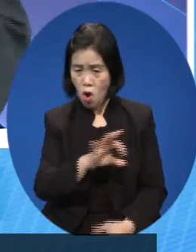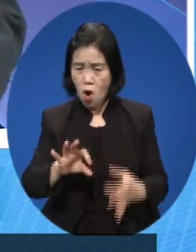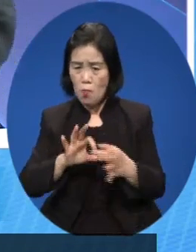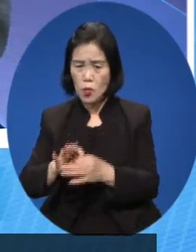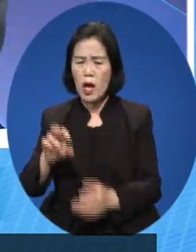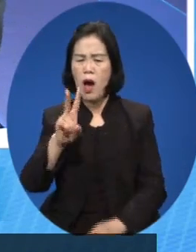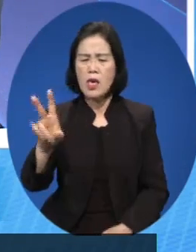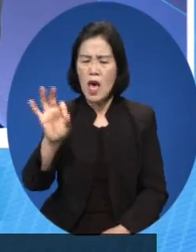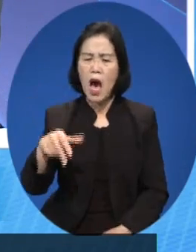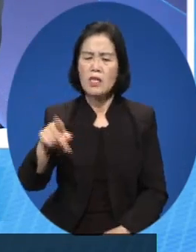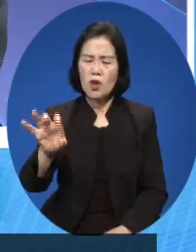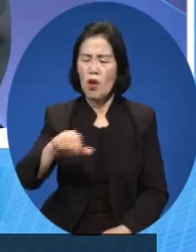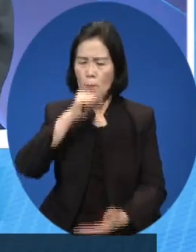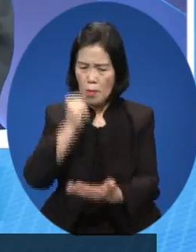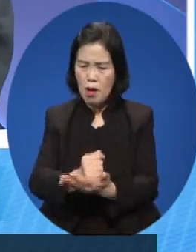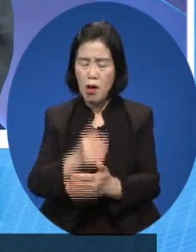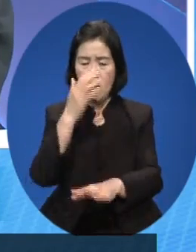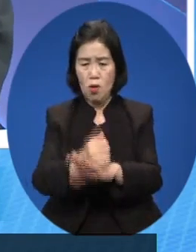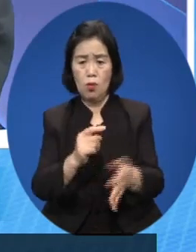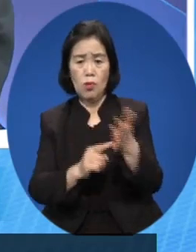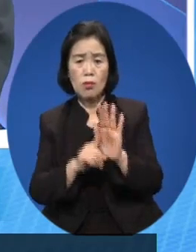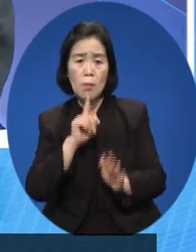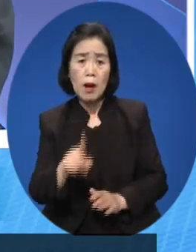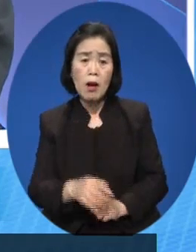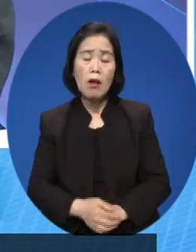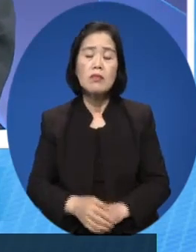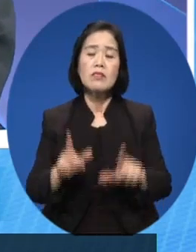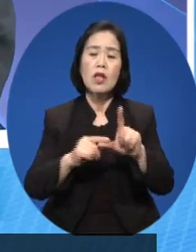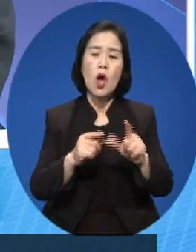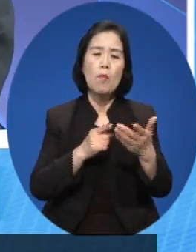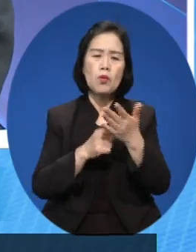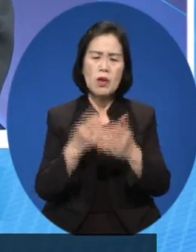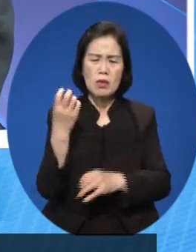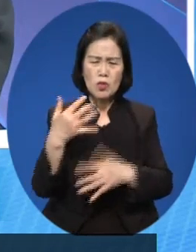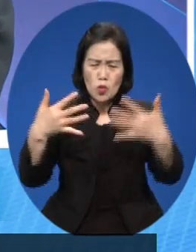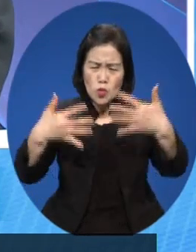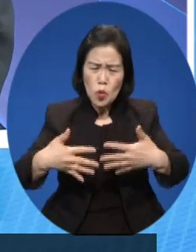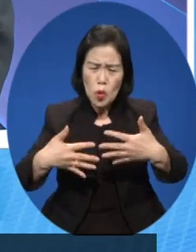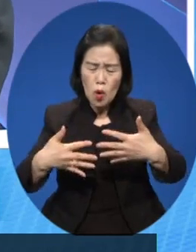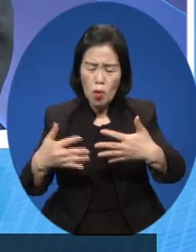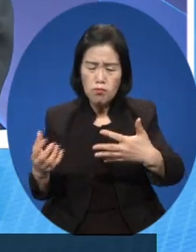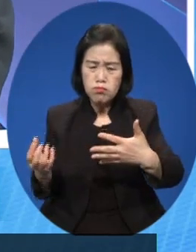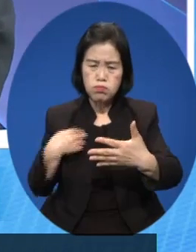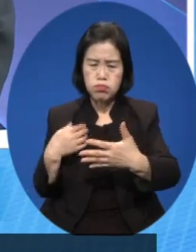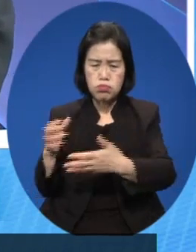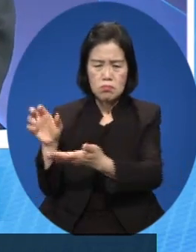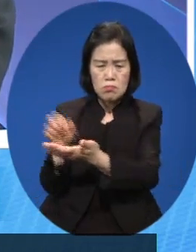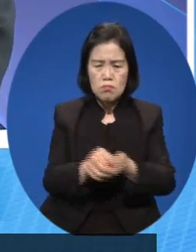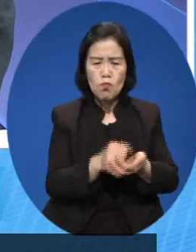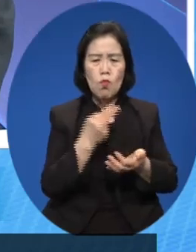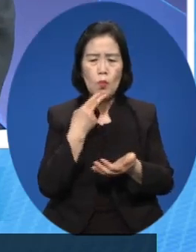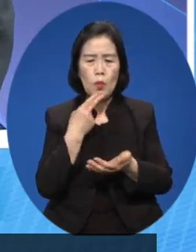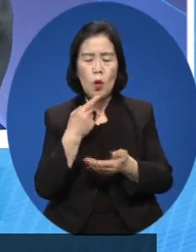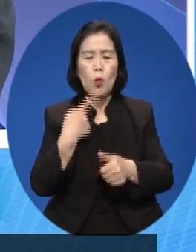타당하다 이런 결론에 나왔다 라고 얘기하고 있는데 이거 개선이 북 5 서 기존 조건 조차 제대로 반영하지 않았다 도 이렇게 비판하는 목소리도